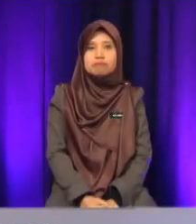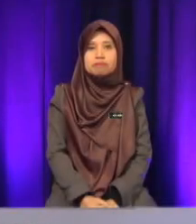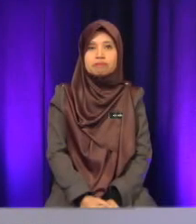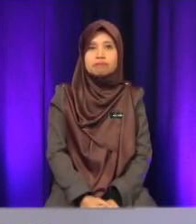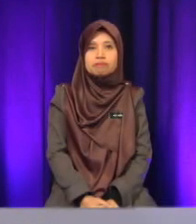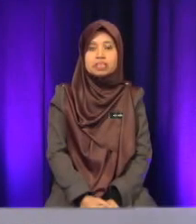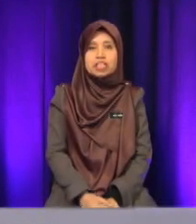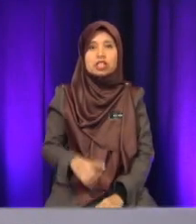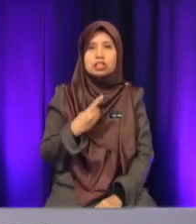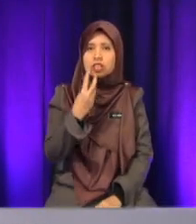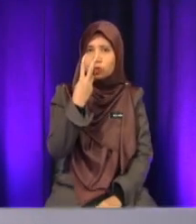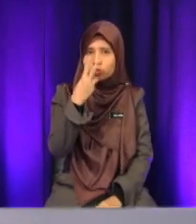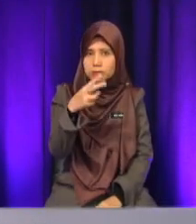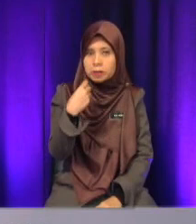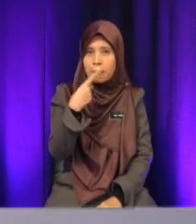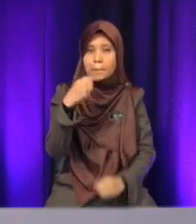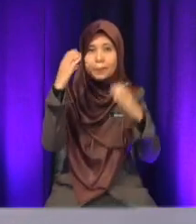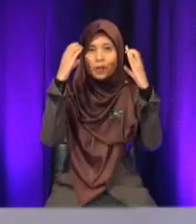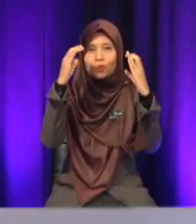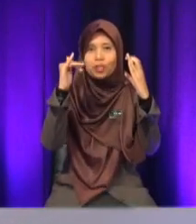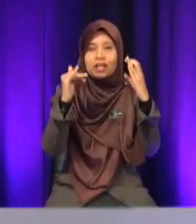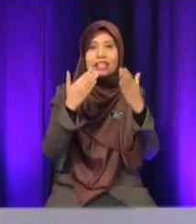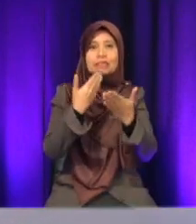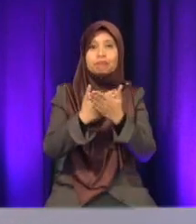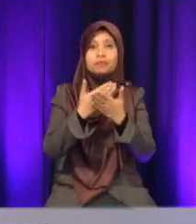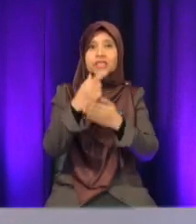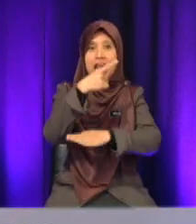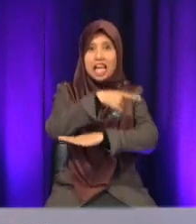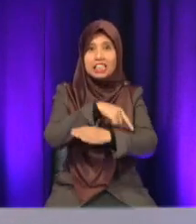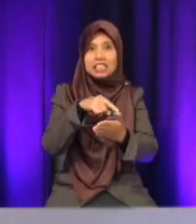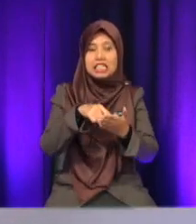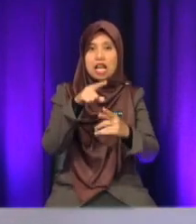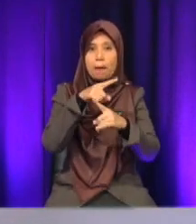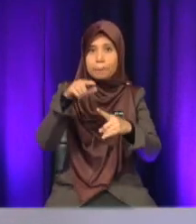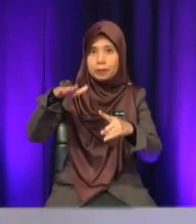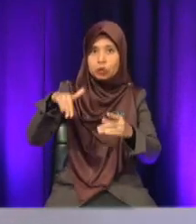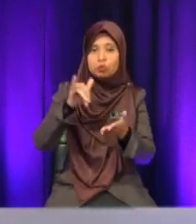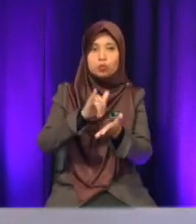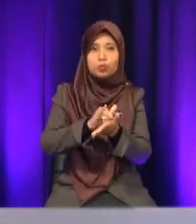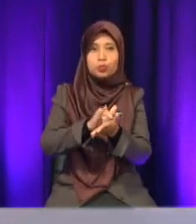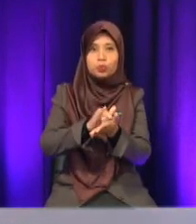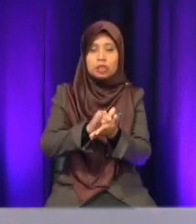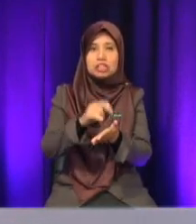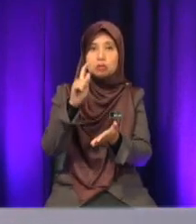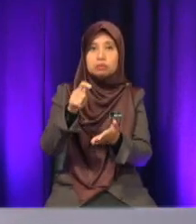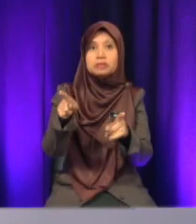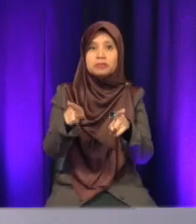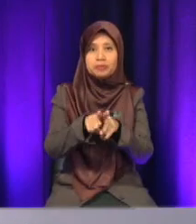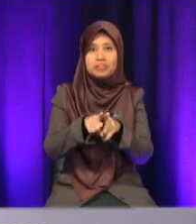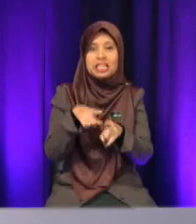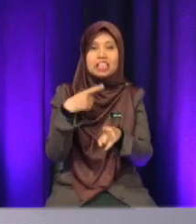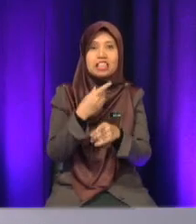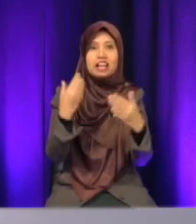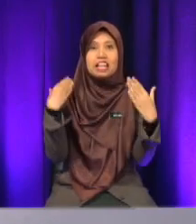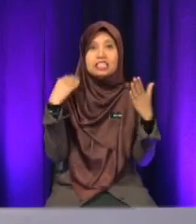sudah saksikan profil guru penyampai kita hari ini tetapi Sebelum saya kenalkan guru kita tentunya bersama kita ada juga